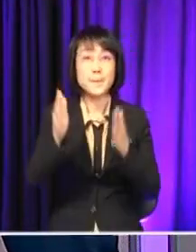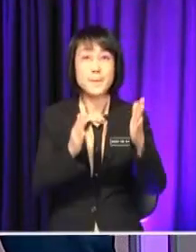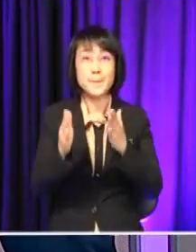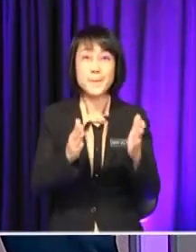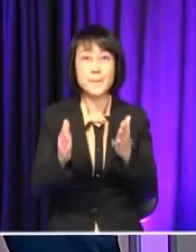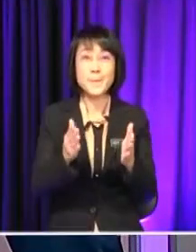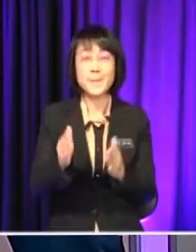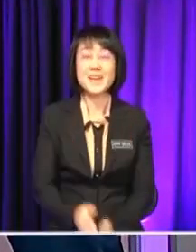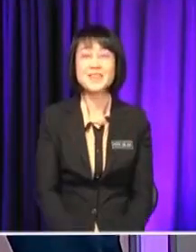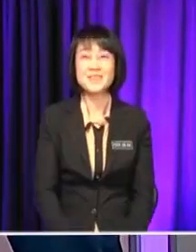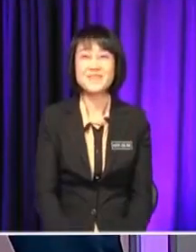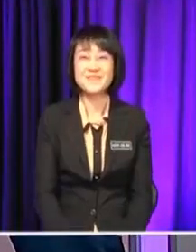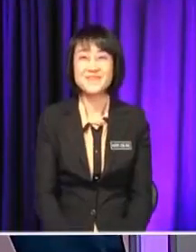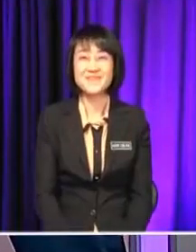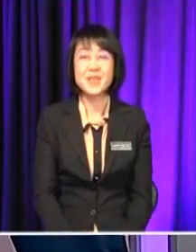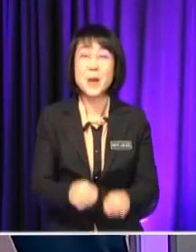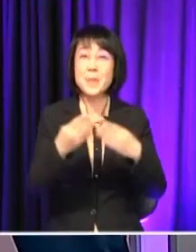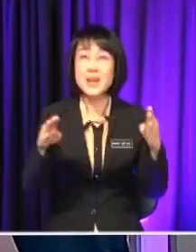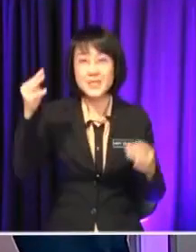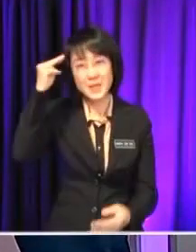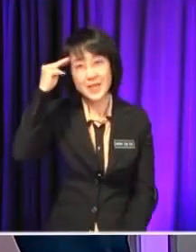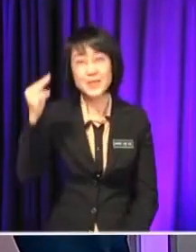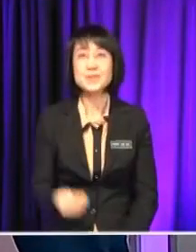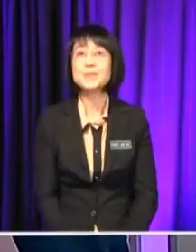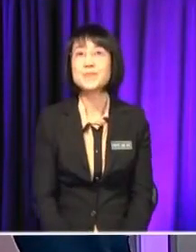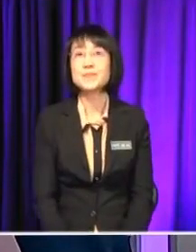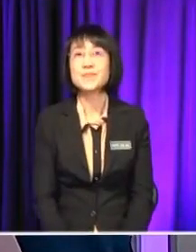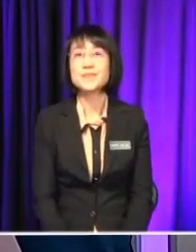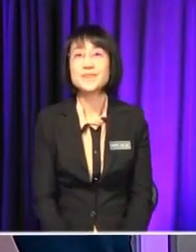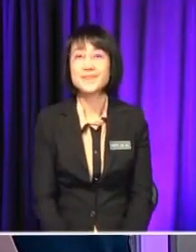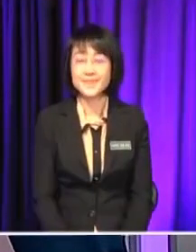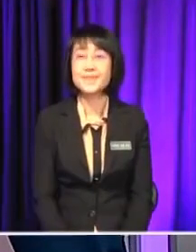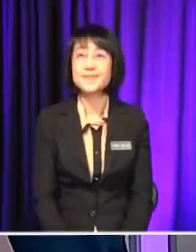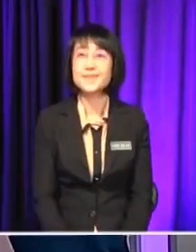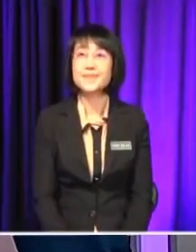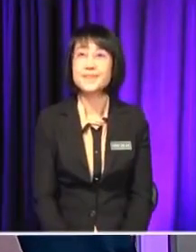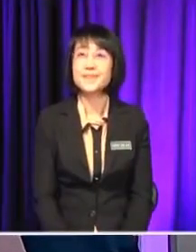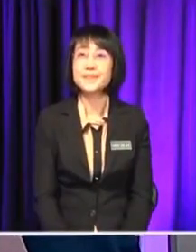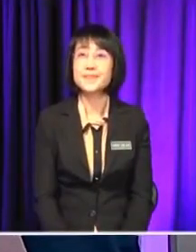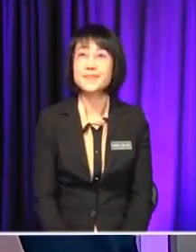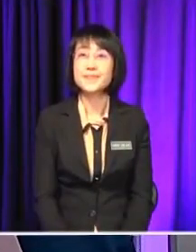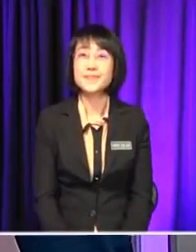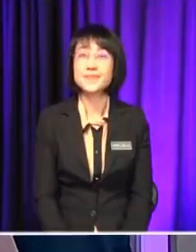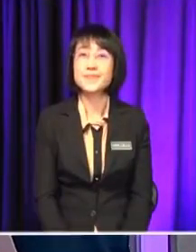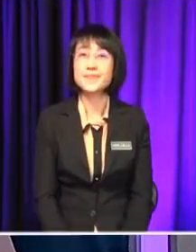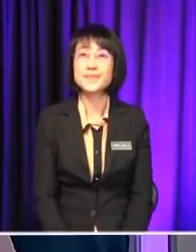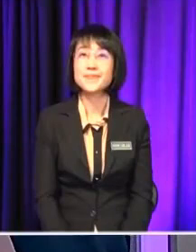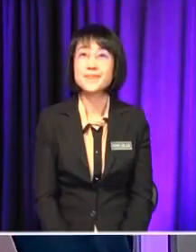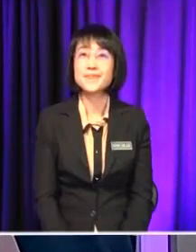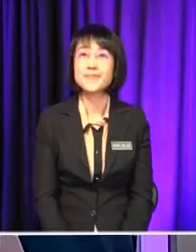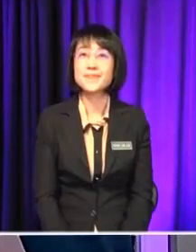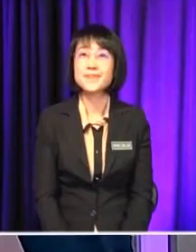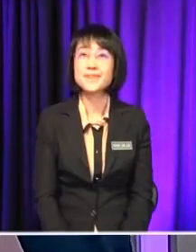pertama sekali kita kenal pasti aku peralatan bantuan dan juga perkakasan yang ada di dalam sqlt yang pertama sekali adalah